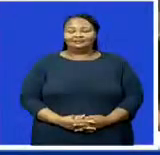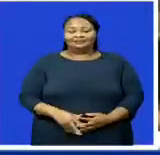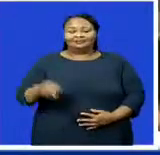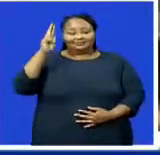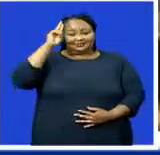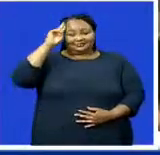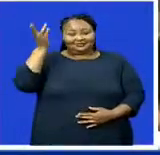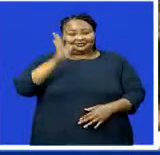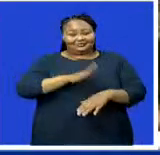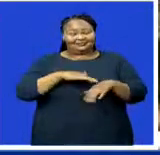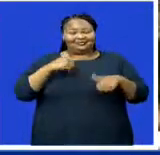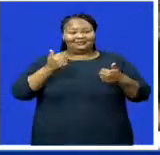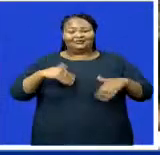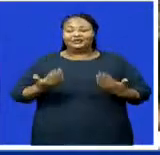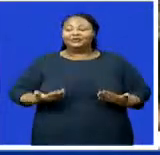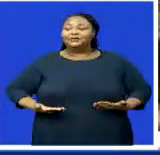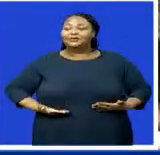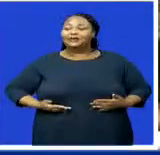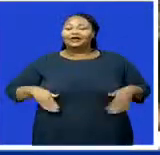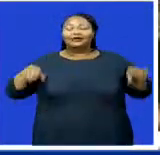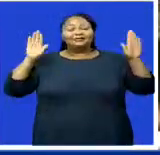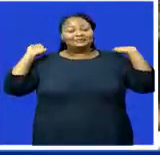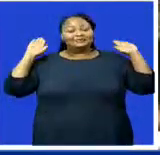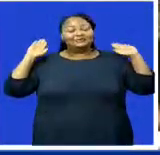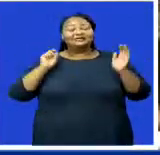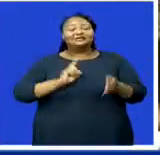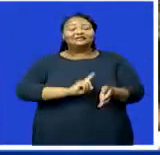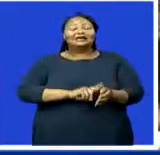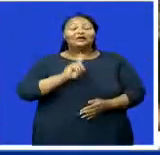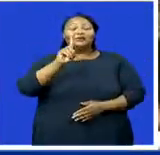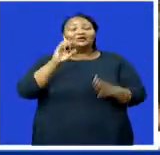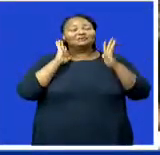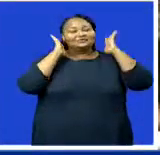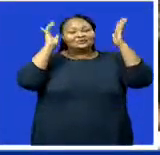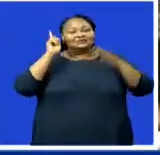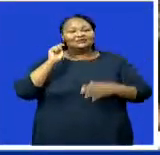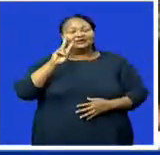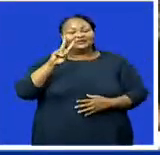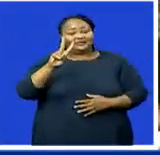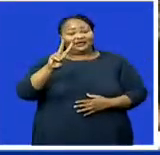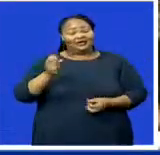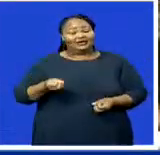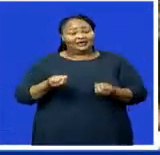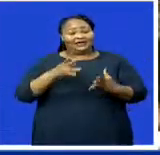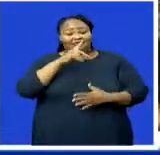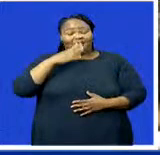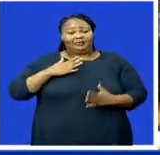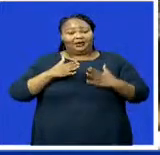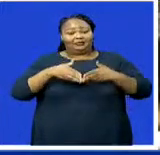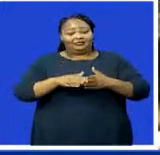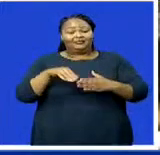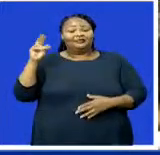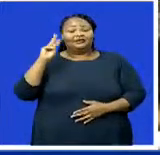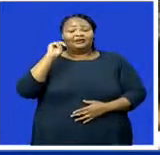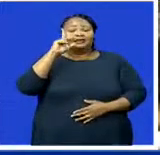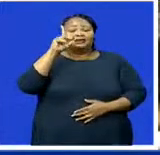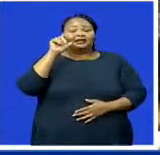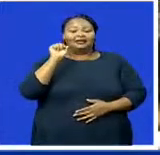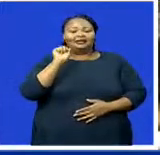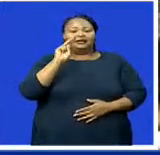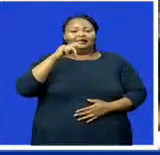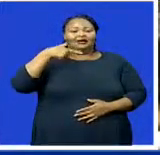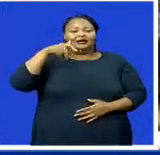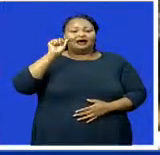Ngwane lo muhla sikuvusele sikwemukele Tindzaba Emini ecala kuso sibuko semaswati libito lami nginginelisiwe endla ngamandla ngihambisana